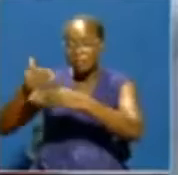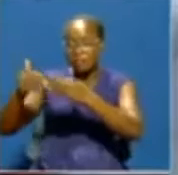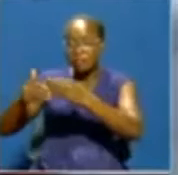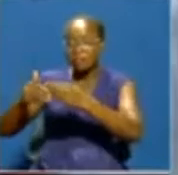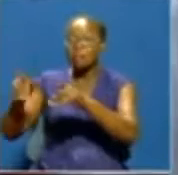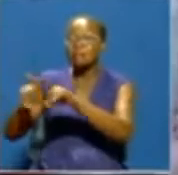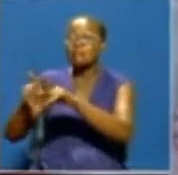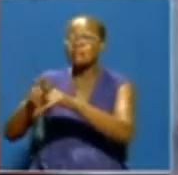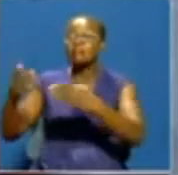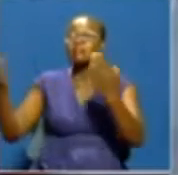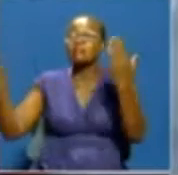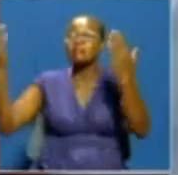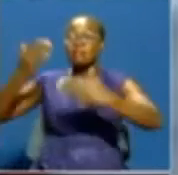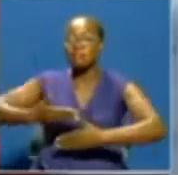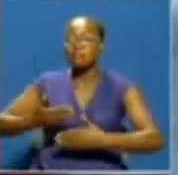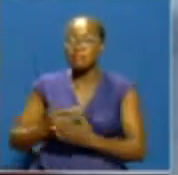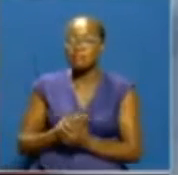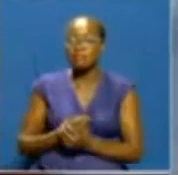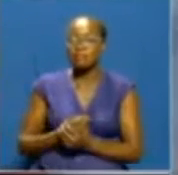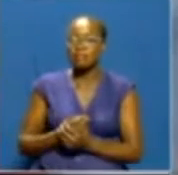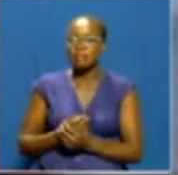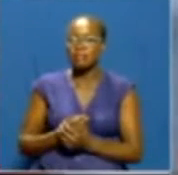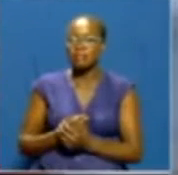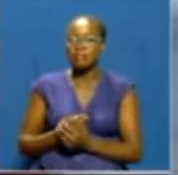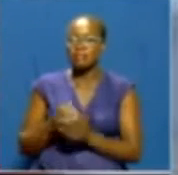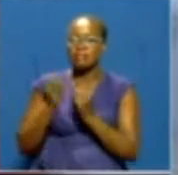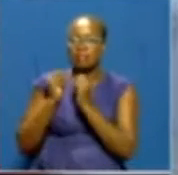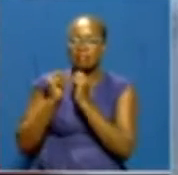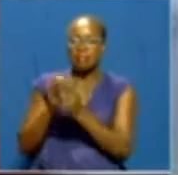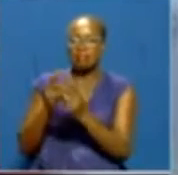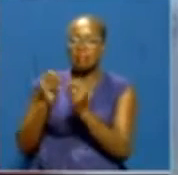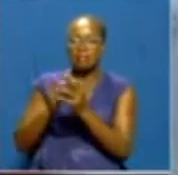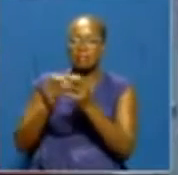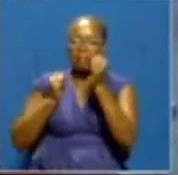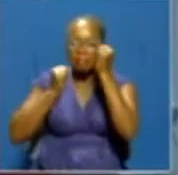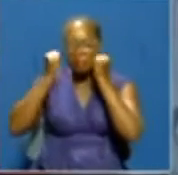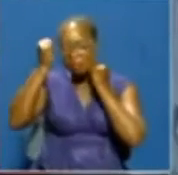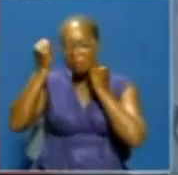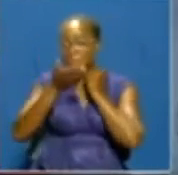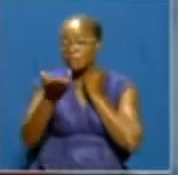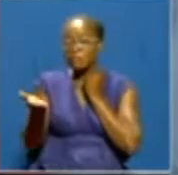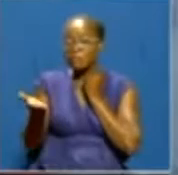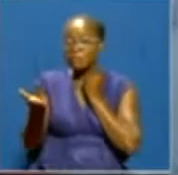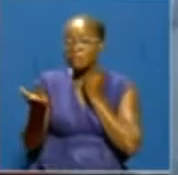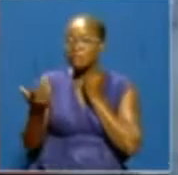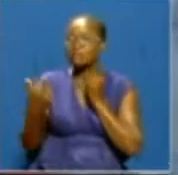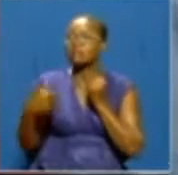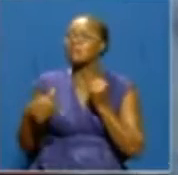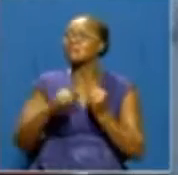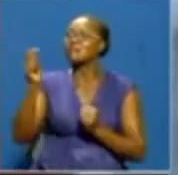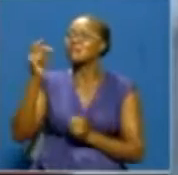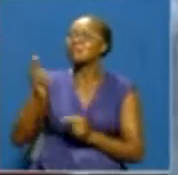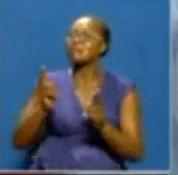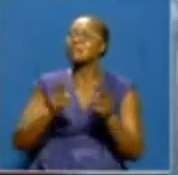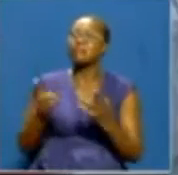usiku tulipojenga Matia Gas GSU ndio walimwangu hapa. So sisi ni wananchi wa Kenya, sisi ni